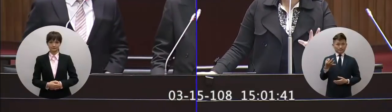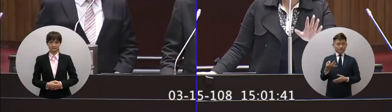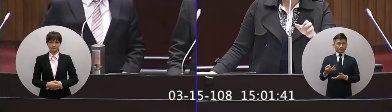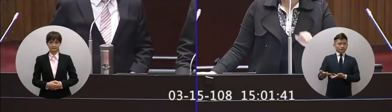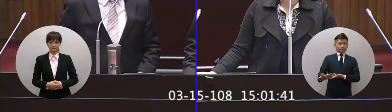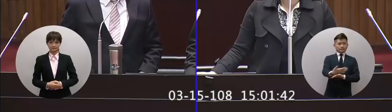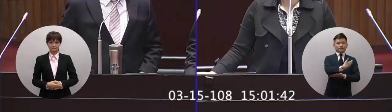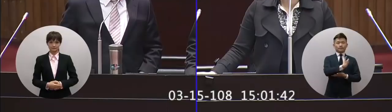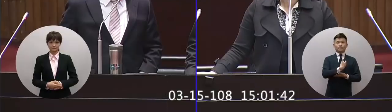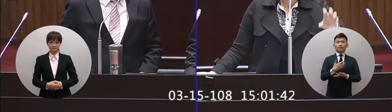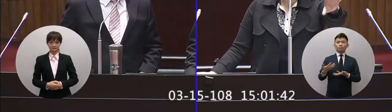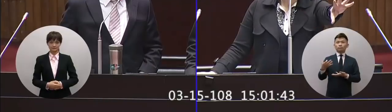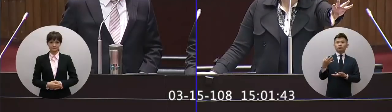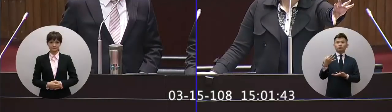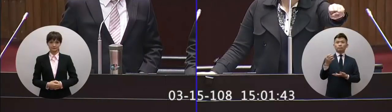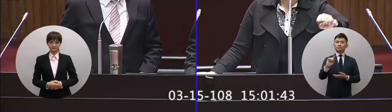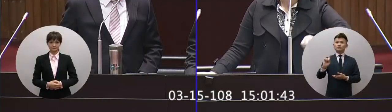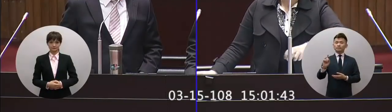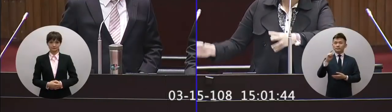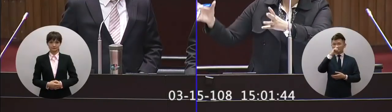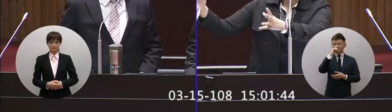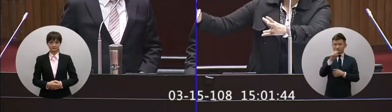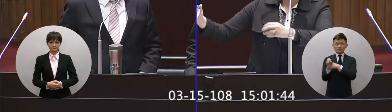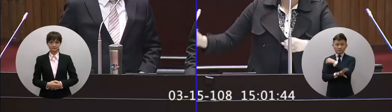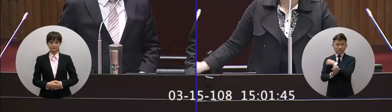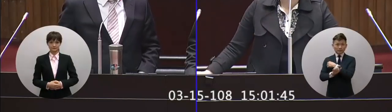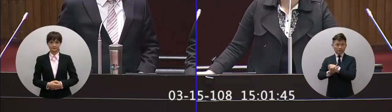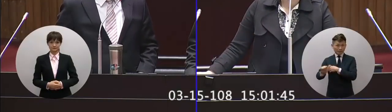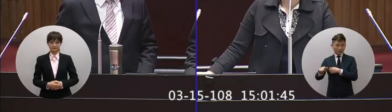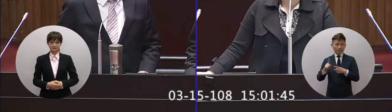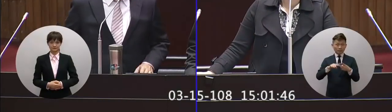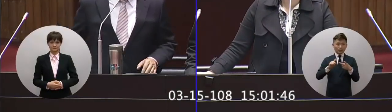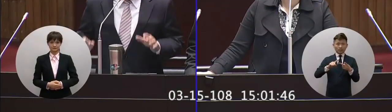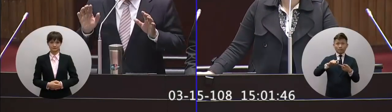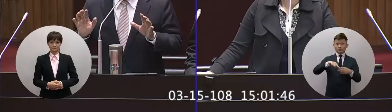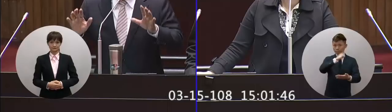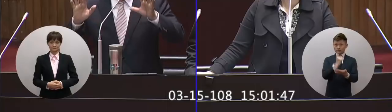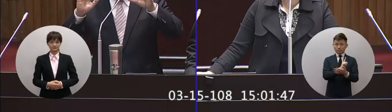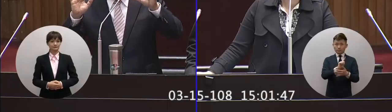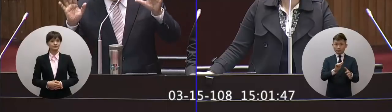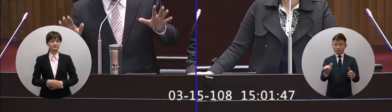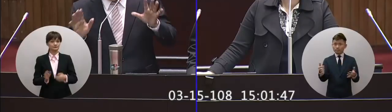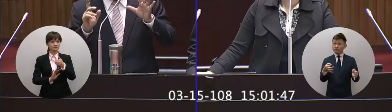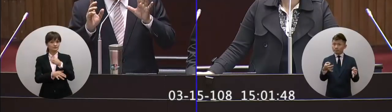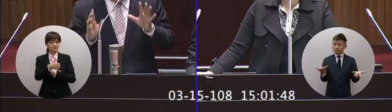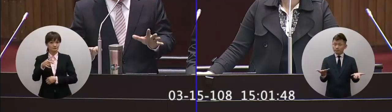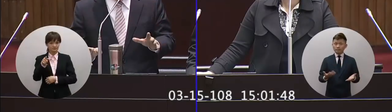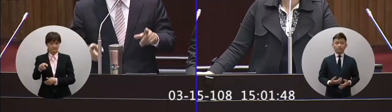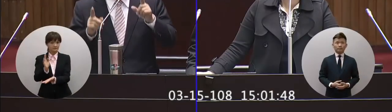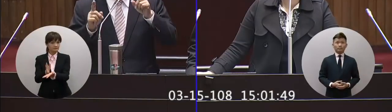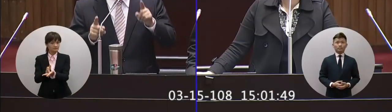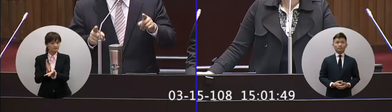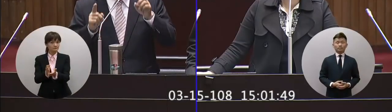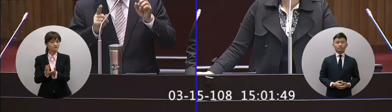个费率，它是征收什么？征收污染物，还是征收全部的商品？ 这个委员，你讲道理都是